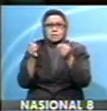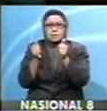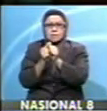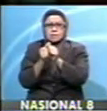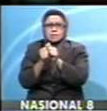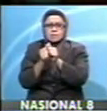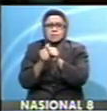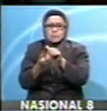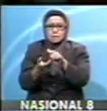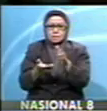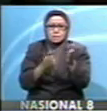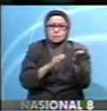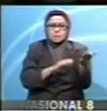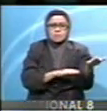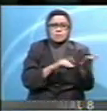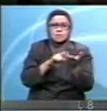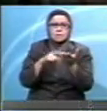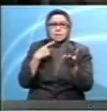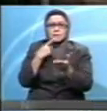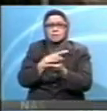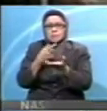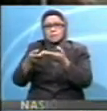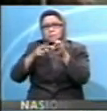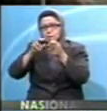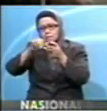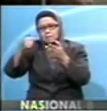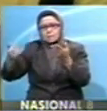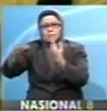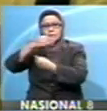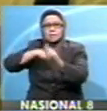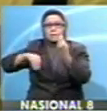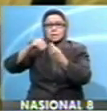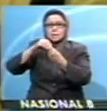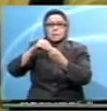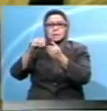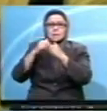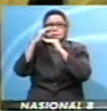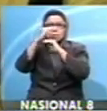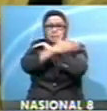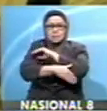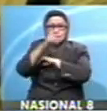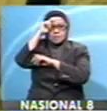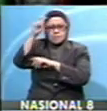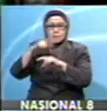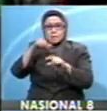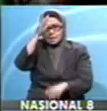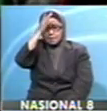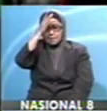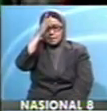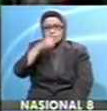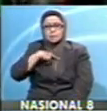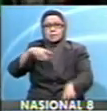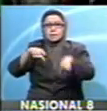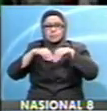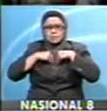ini itu kita binangat kerajaan negeri BAP mangsa Mat lazin Ali reda dengan apa yang terjadi dan menganggapnya